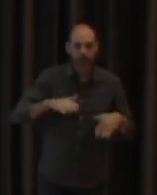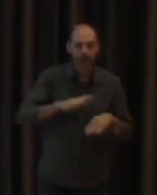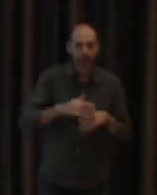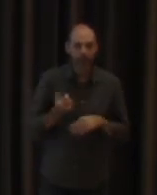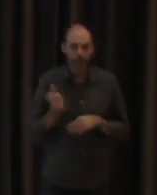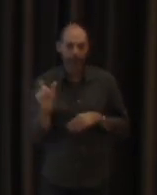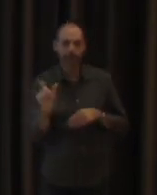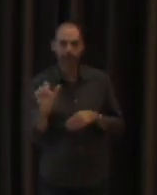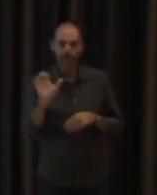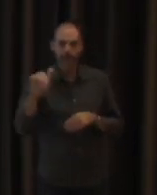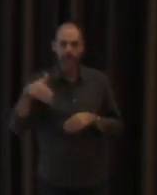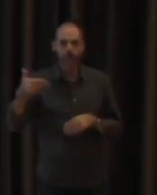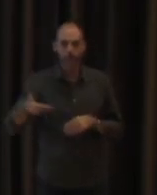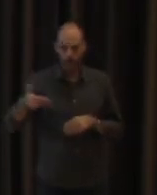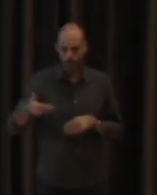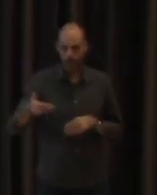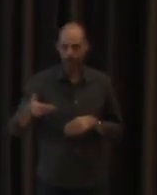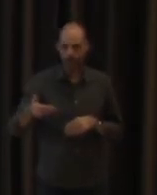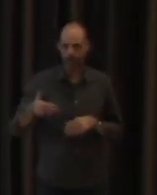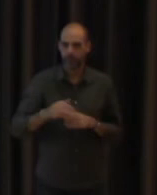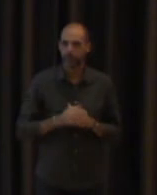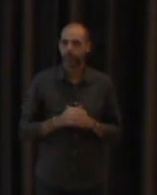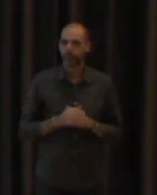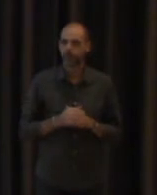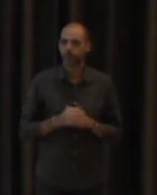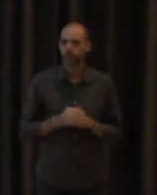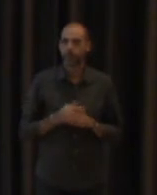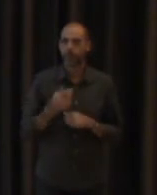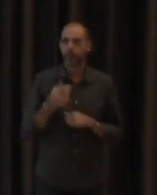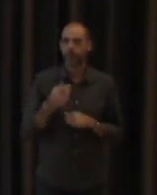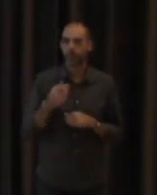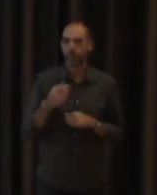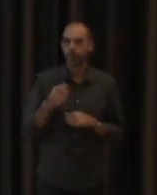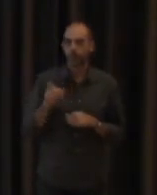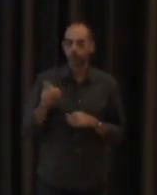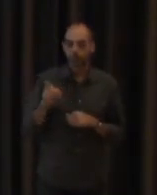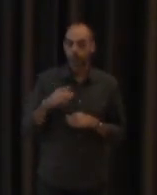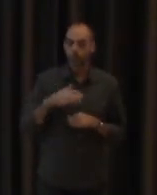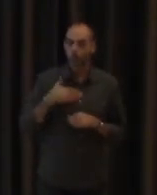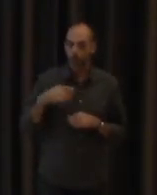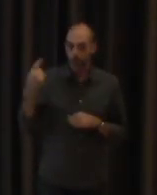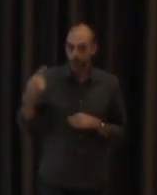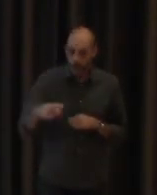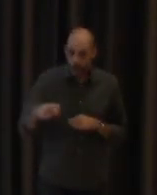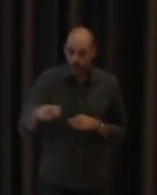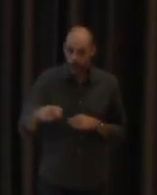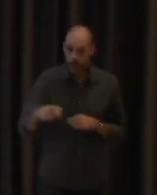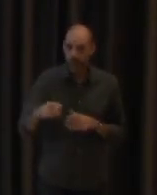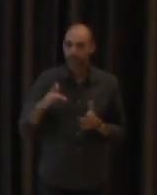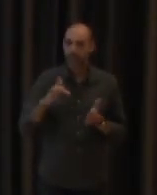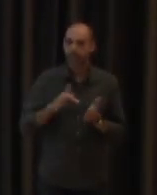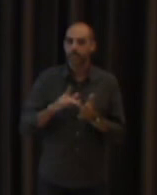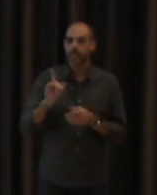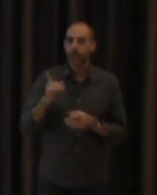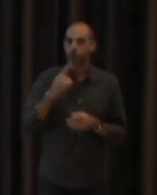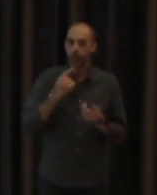Només condicions sintàctiques? No, també hi ha condicions semàntiques. Aquest pronom pot aparèixer quan s'estableix